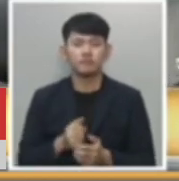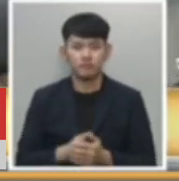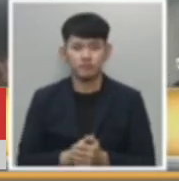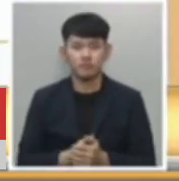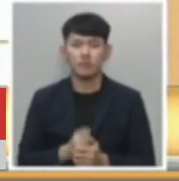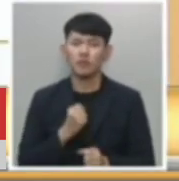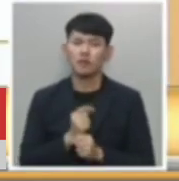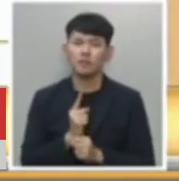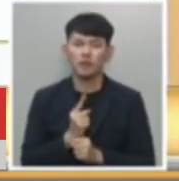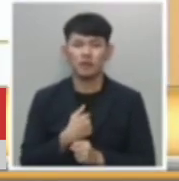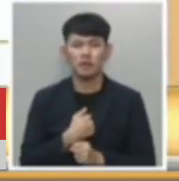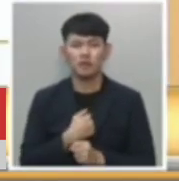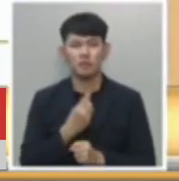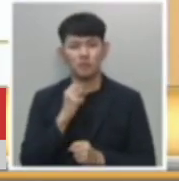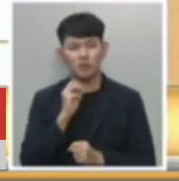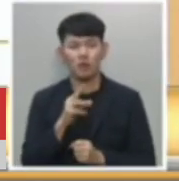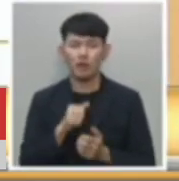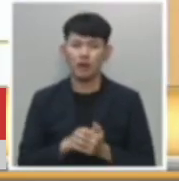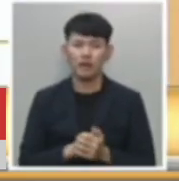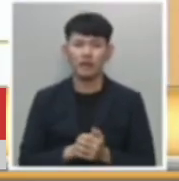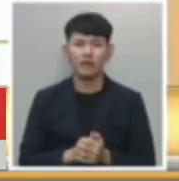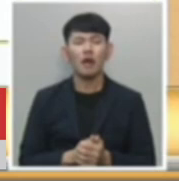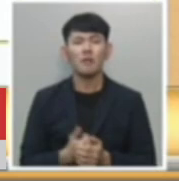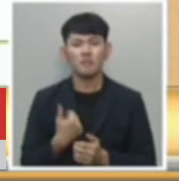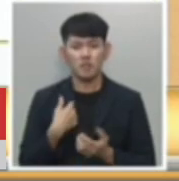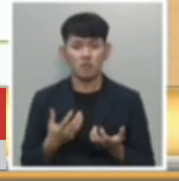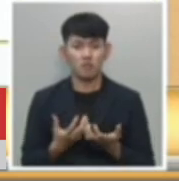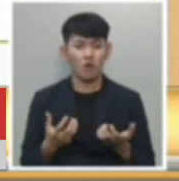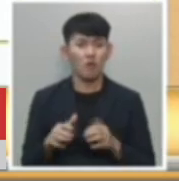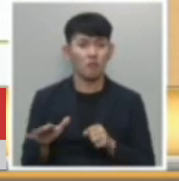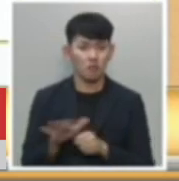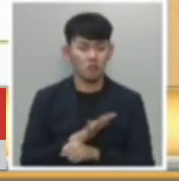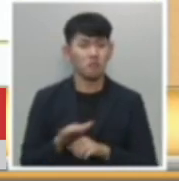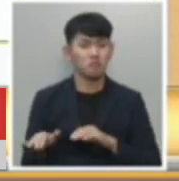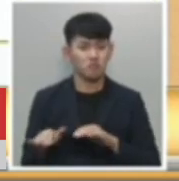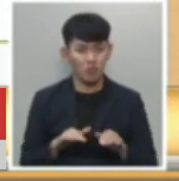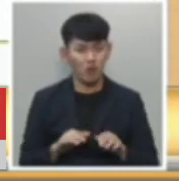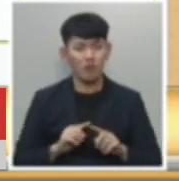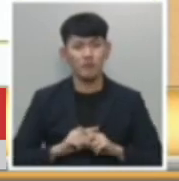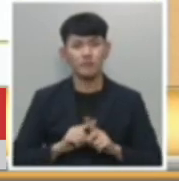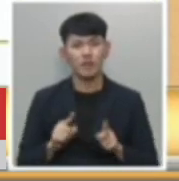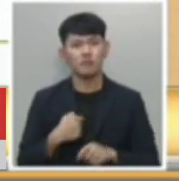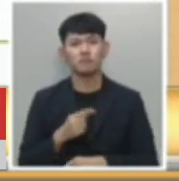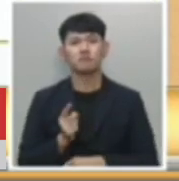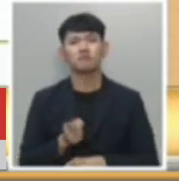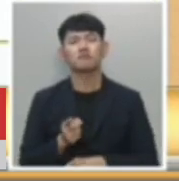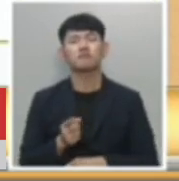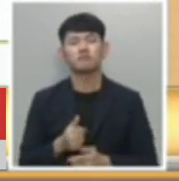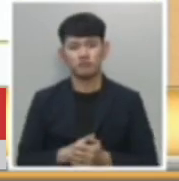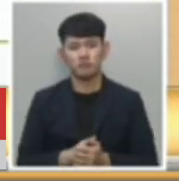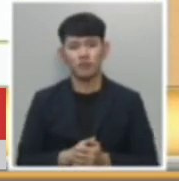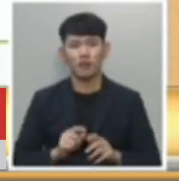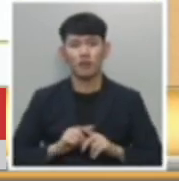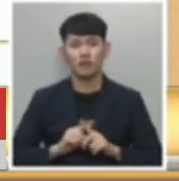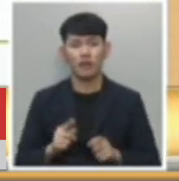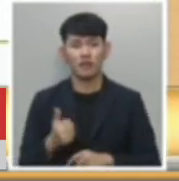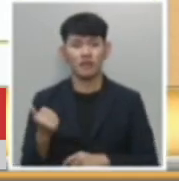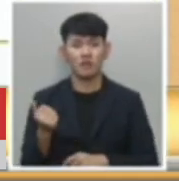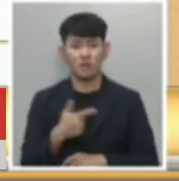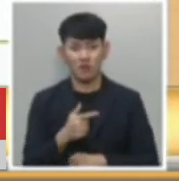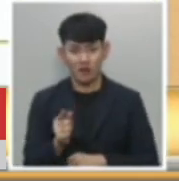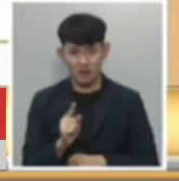ม่สามารถที่ว่าถึงแม้จะมีวัสดุอุปกรณ์ครบอย่างไรก็เหมือนเดิมนะครับแต่ก็ยังดีกว่าคน